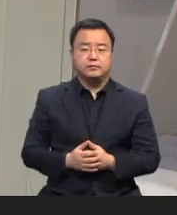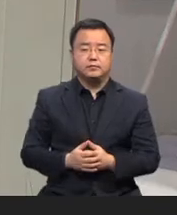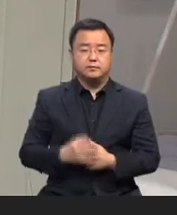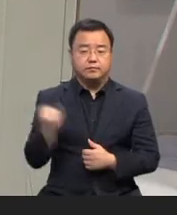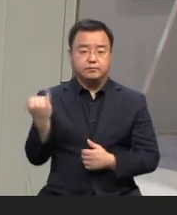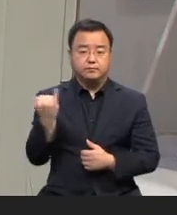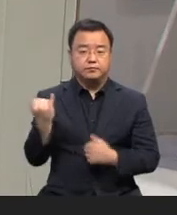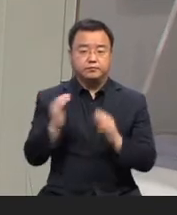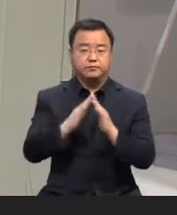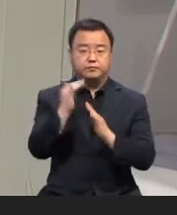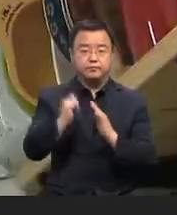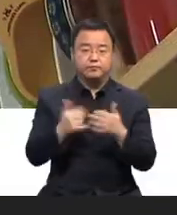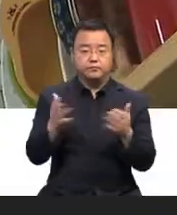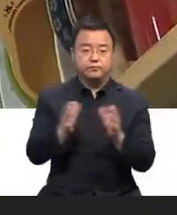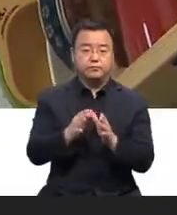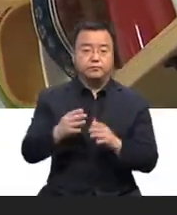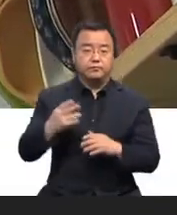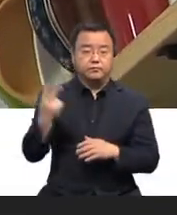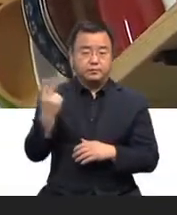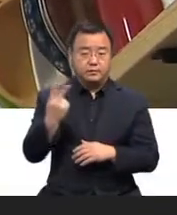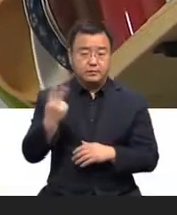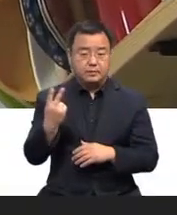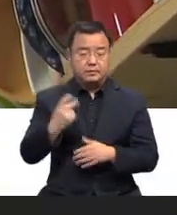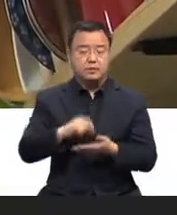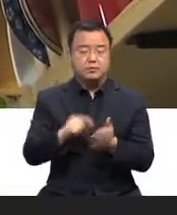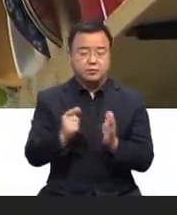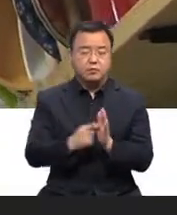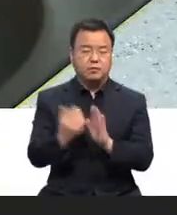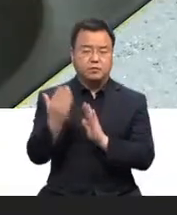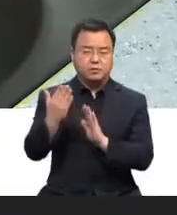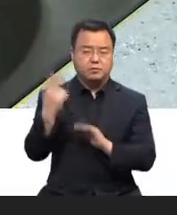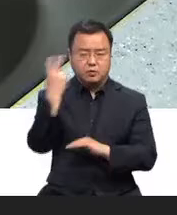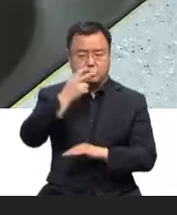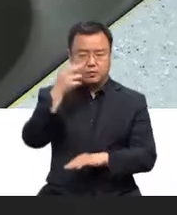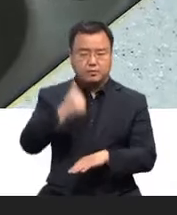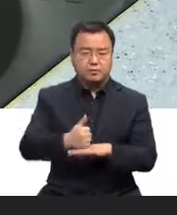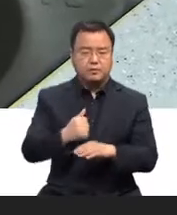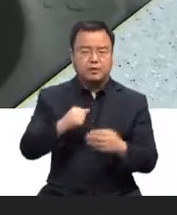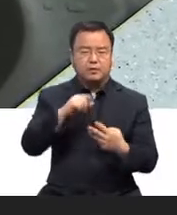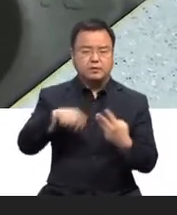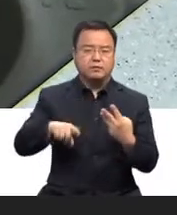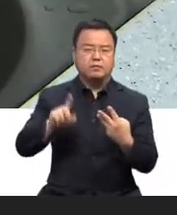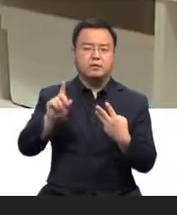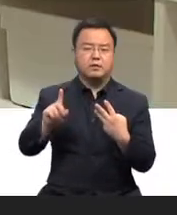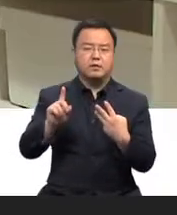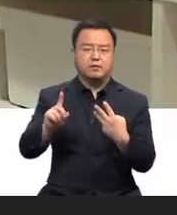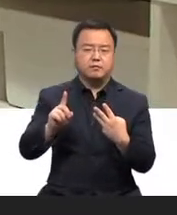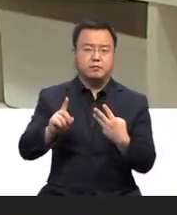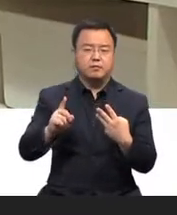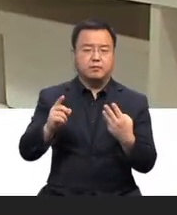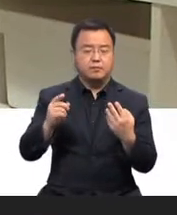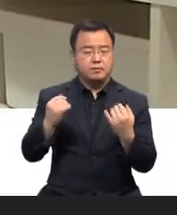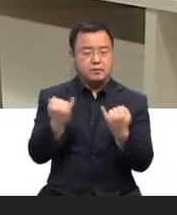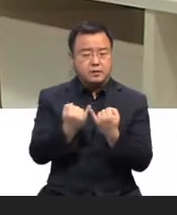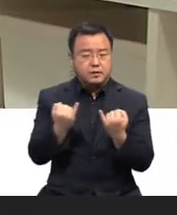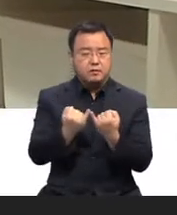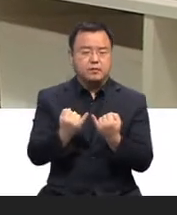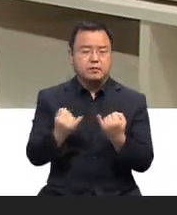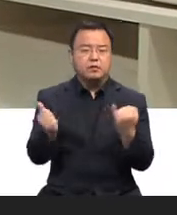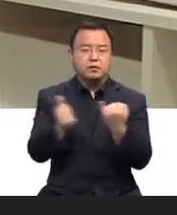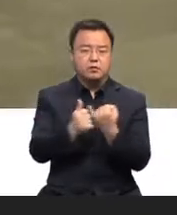여성가족부가 6000여 명을 대상으로 조사한 결과 3명 중 1명은 결혼과 출산 육아로 경력단절을